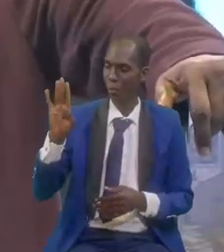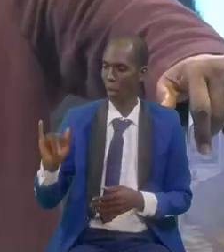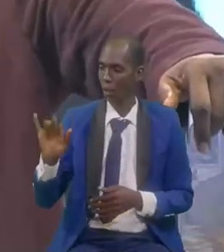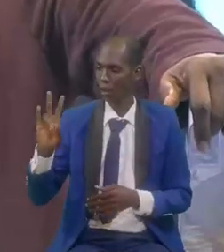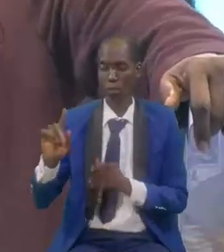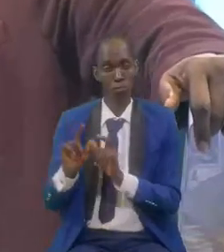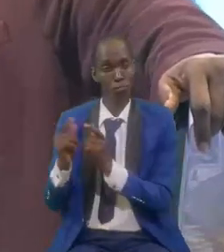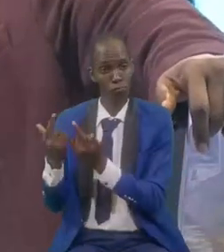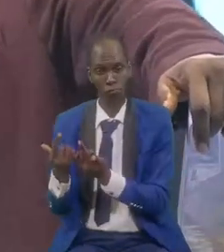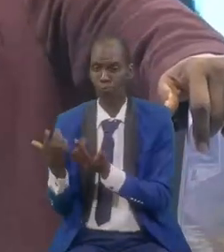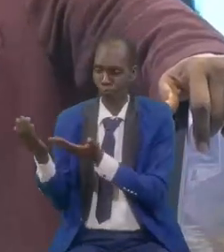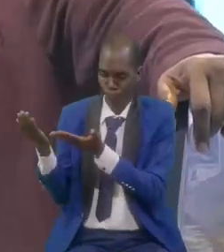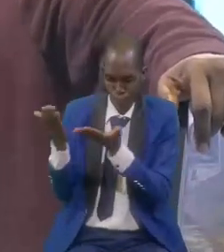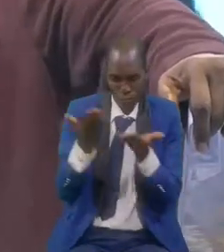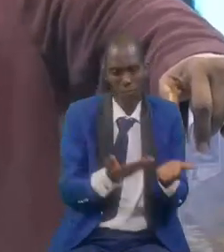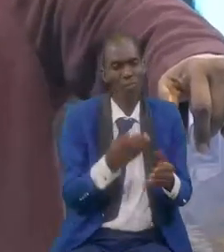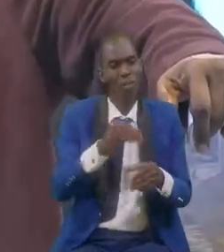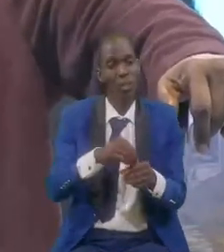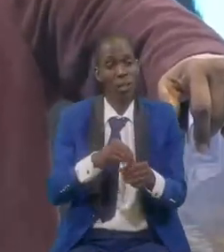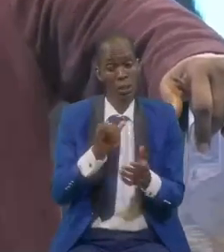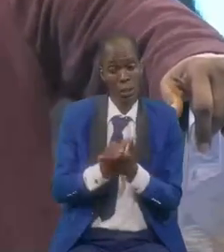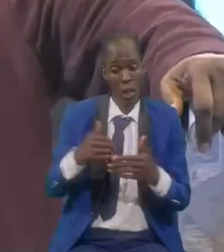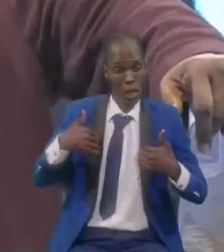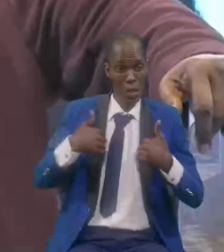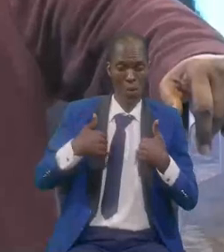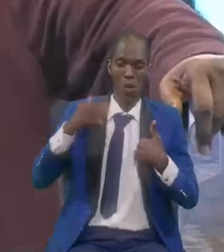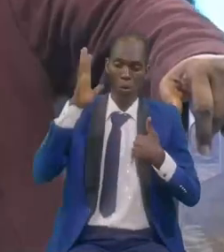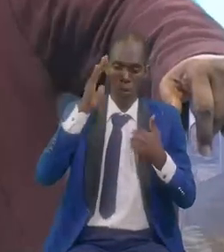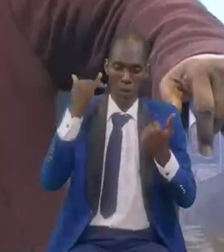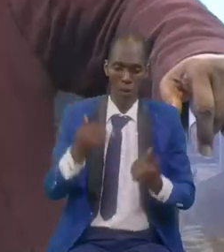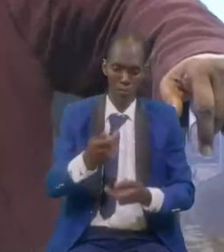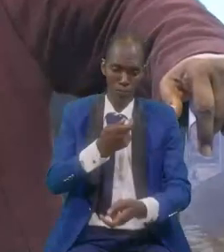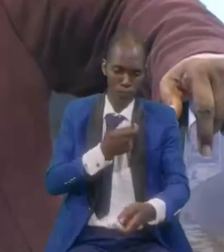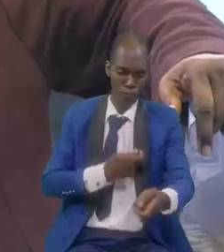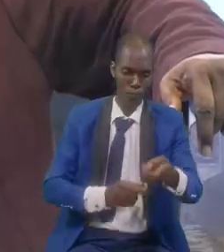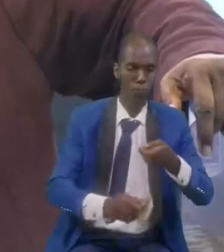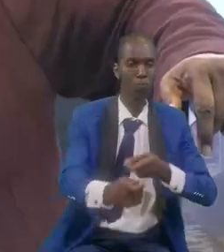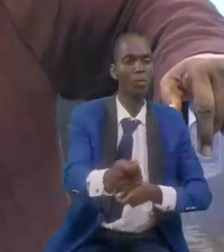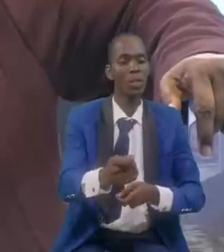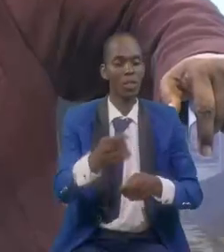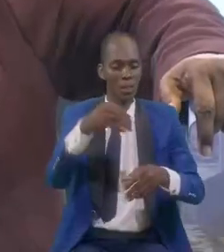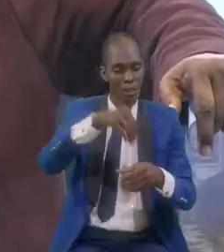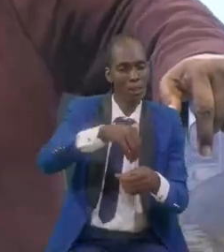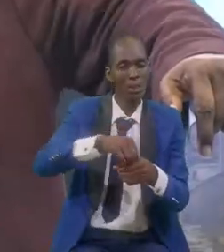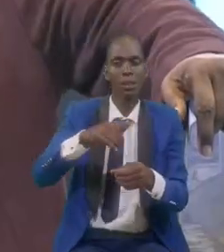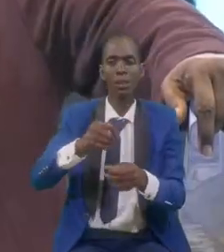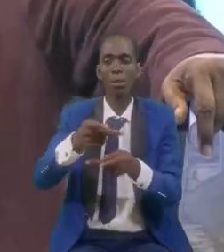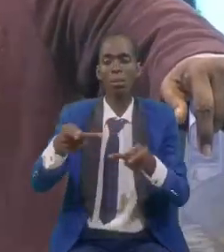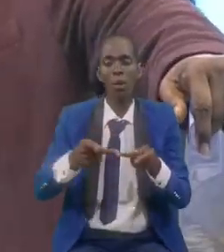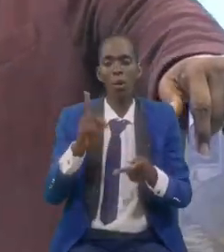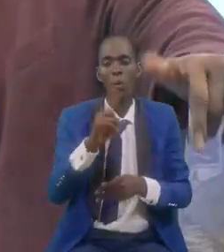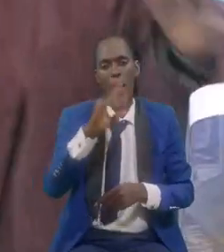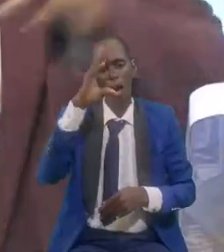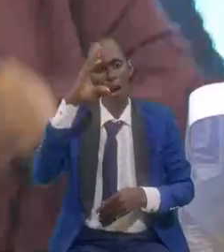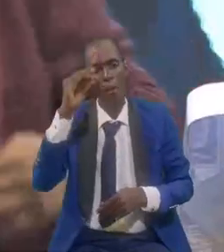7 par 7, qu'ils entrent. Ils vont remplir les places que les hommes, que ces femmes n'ont